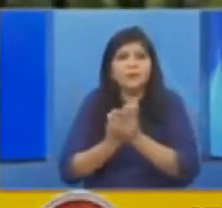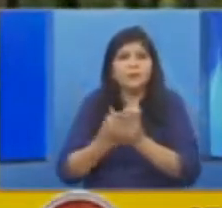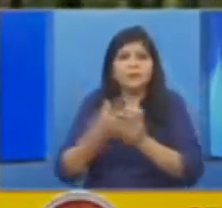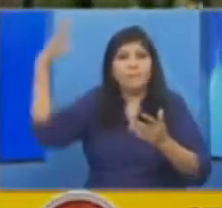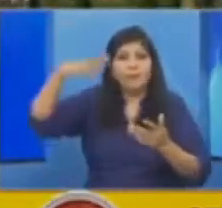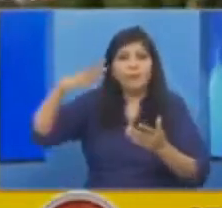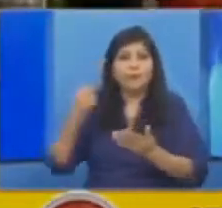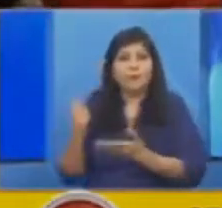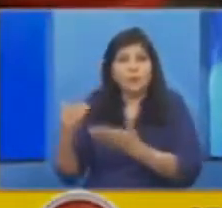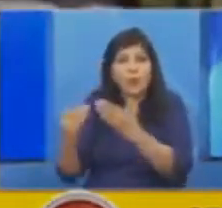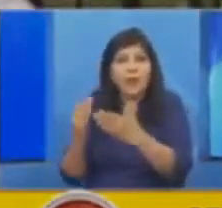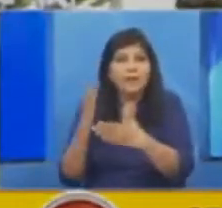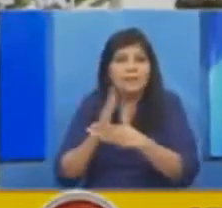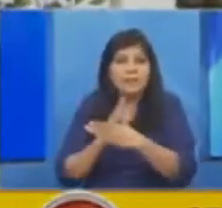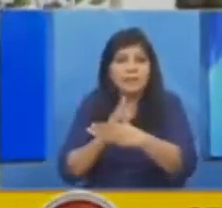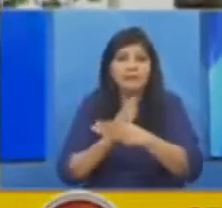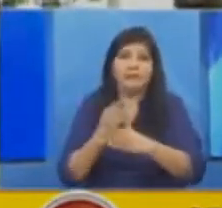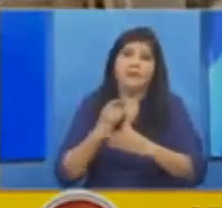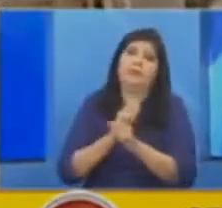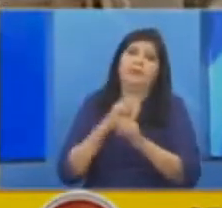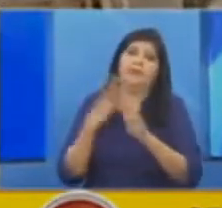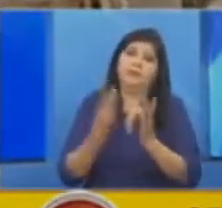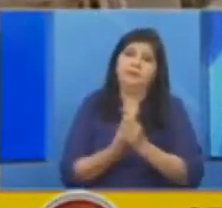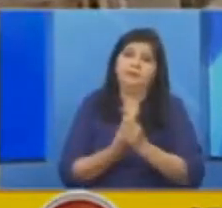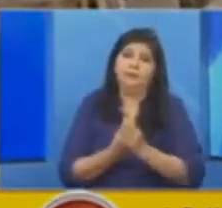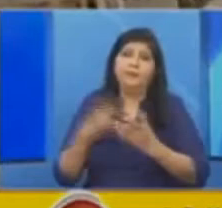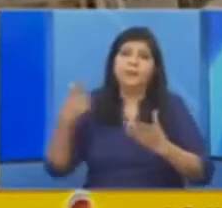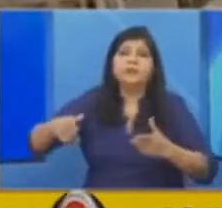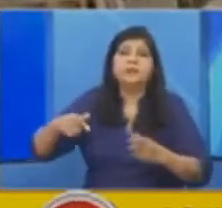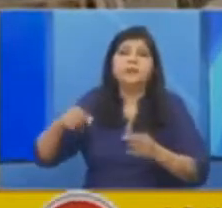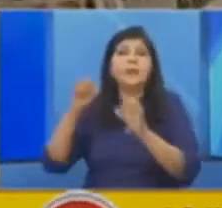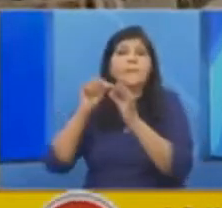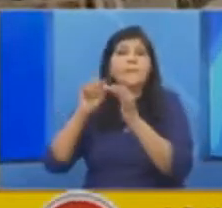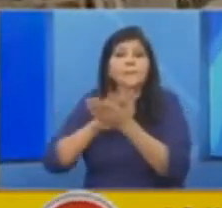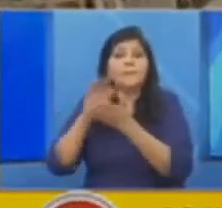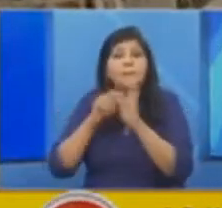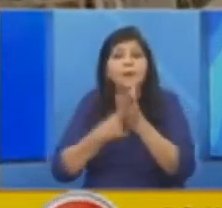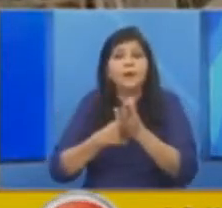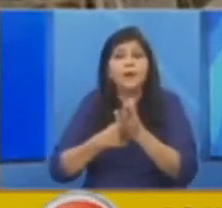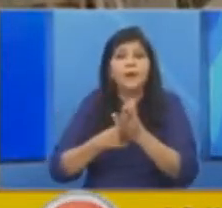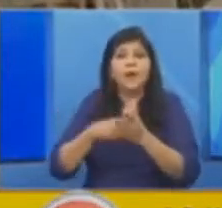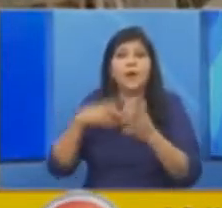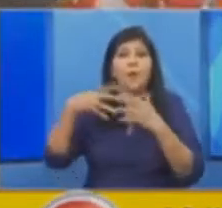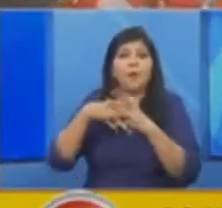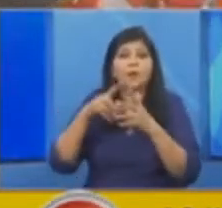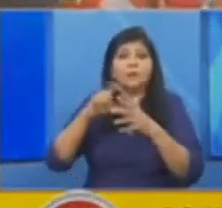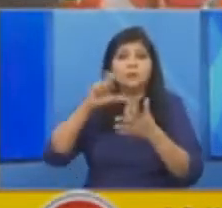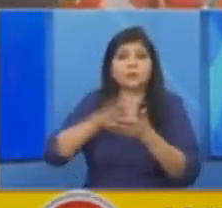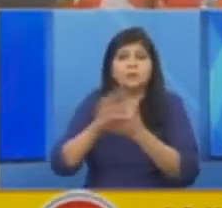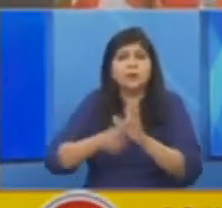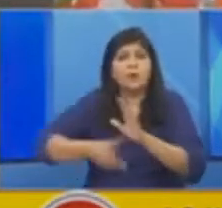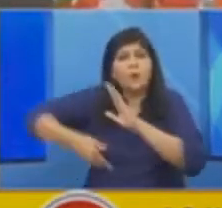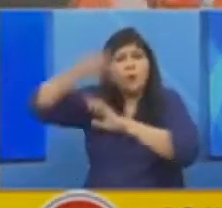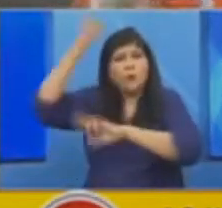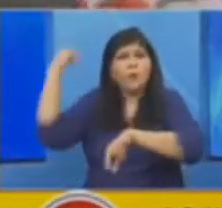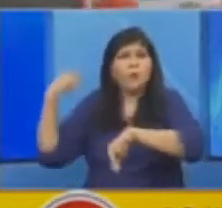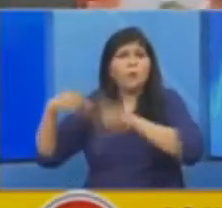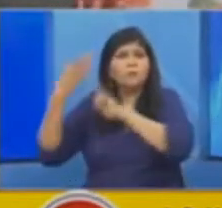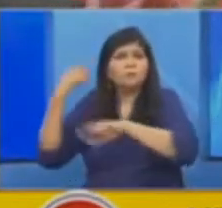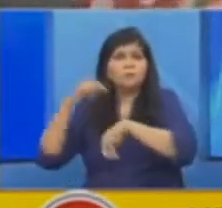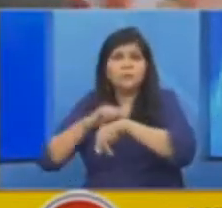की रक्षा के लिए ही मनाई जाते हैं जैसे बिहार के पस्चिमी चमपारण में सदियों से